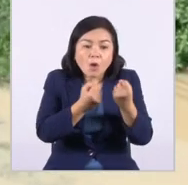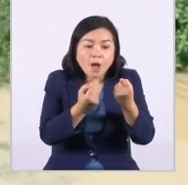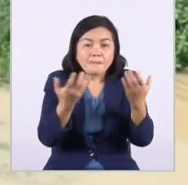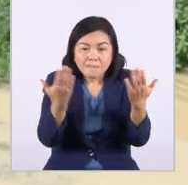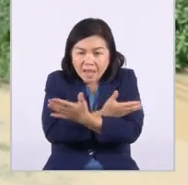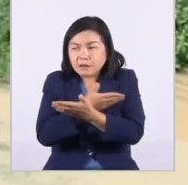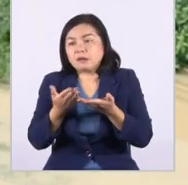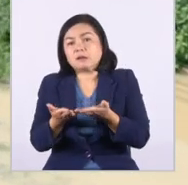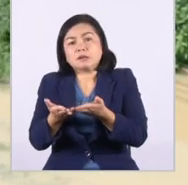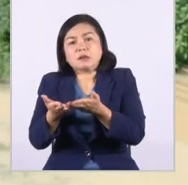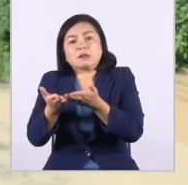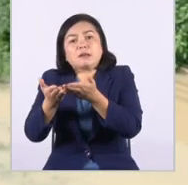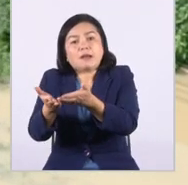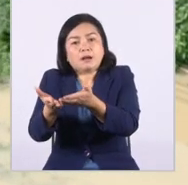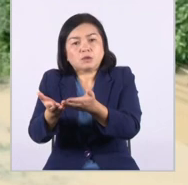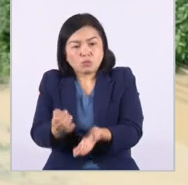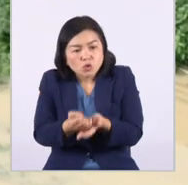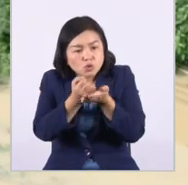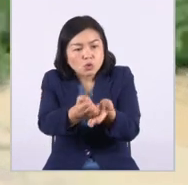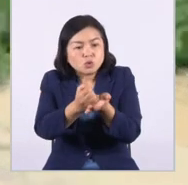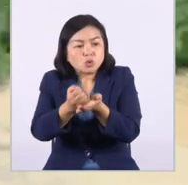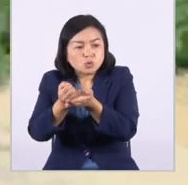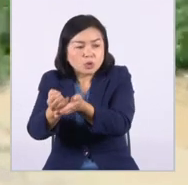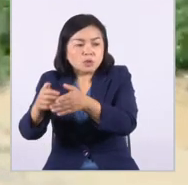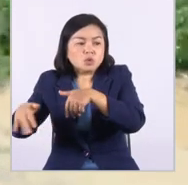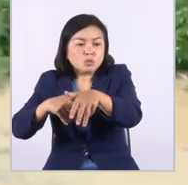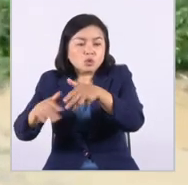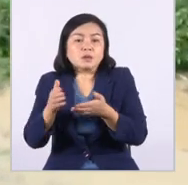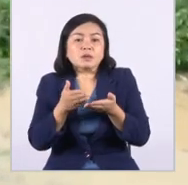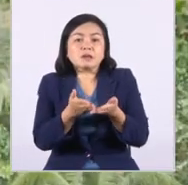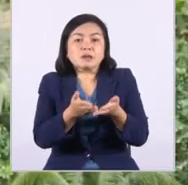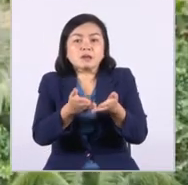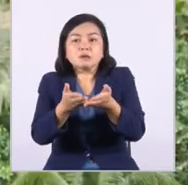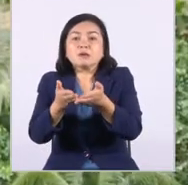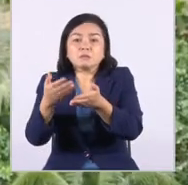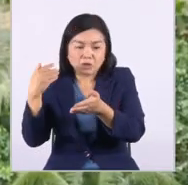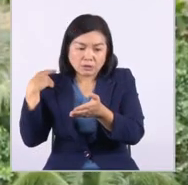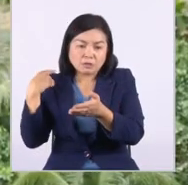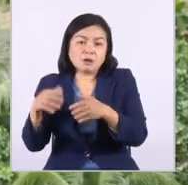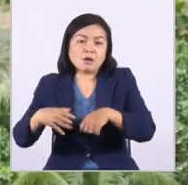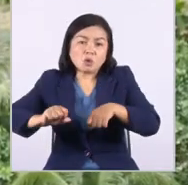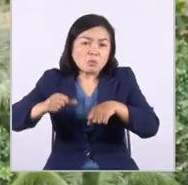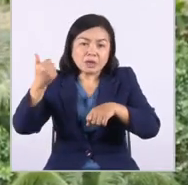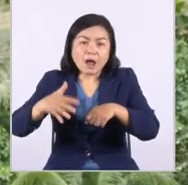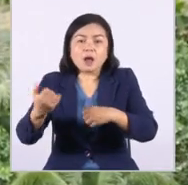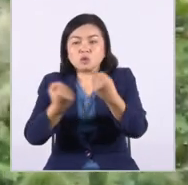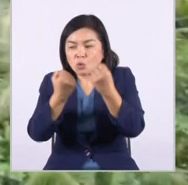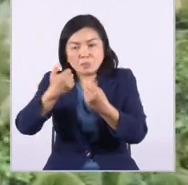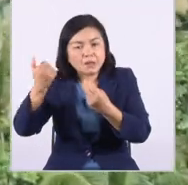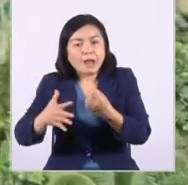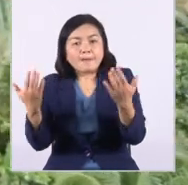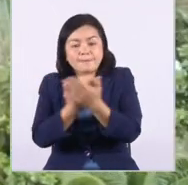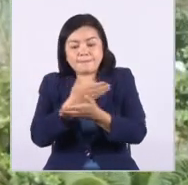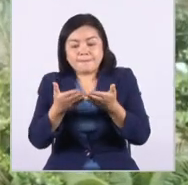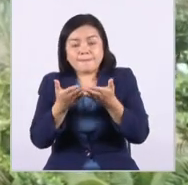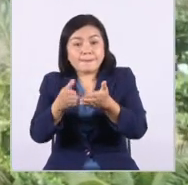เรือท้องแบนไปเลยส่งเรือท้องแบนไปกันแบบโดยสารโดยเรือไปไหนมาไหนโดยเรือก็แล้วกันบรรเทาความเดือดร้อนไปเบื้องต้นก่อนภาพมุมสูง